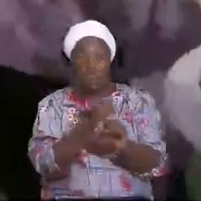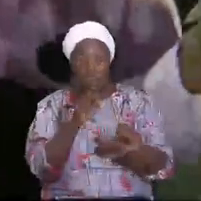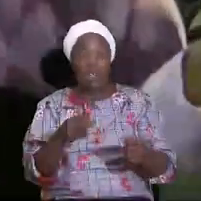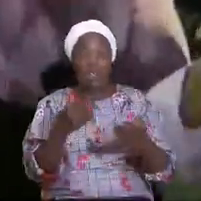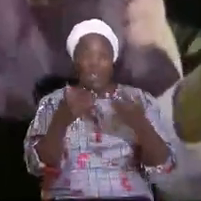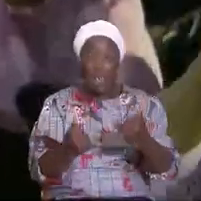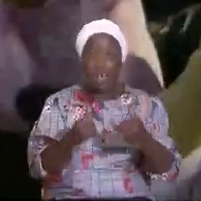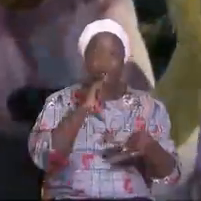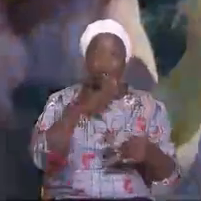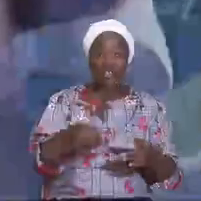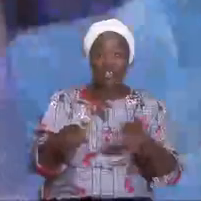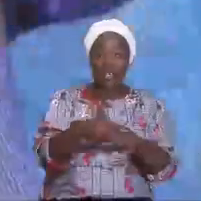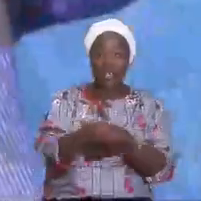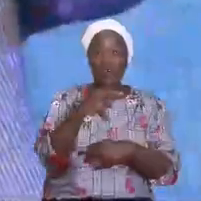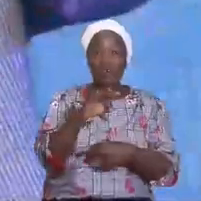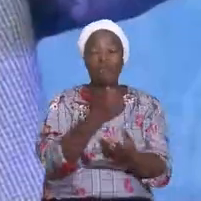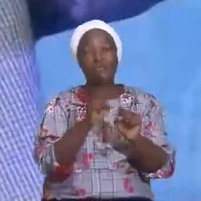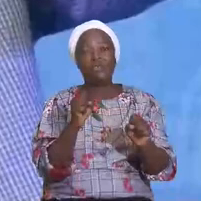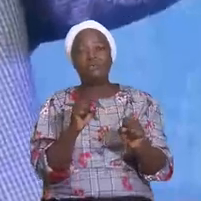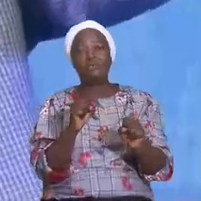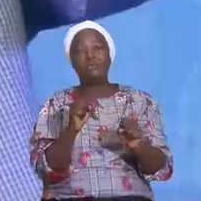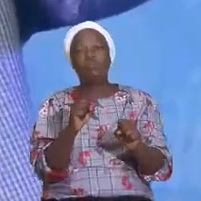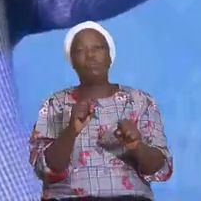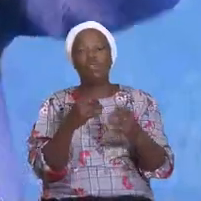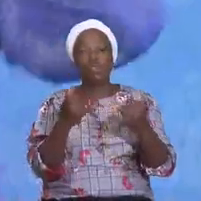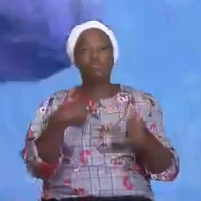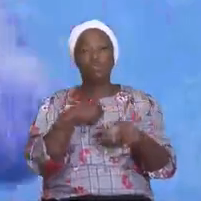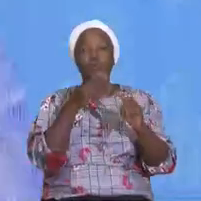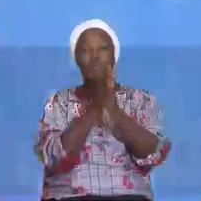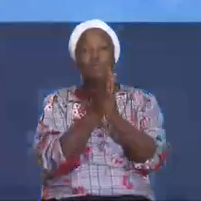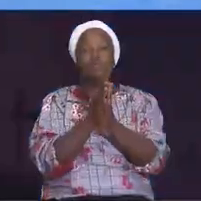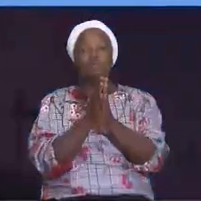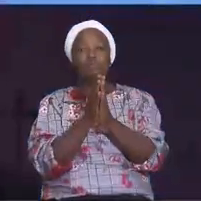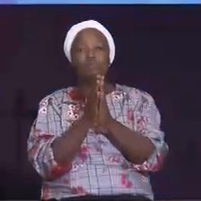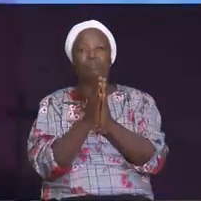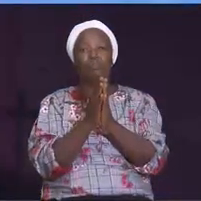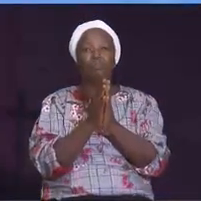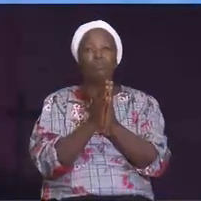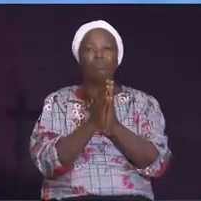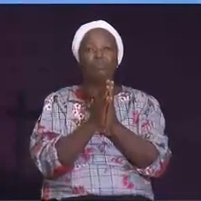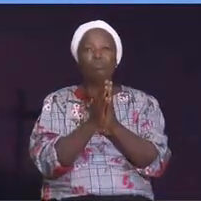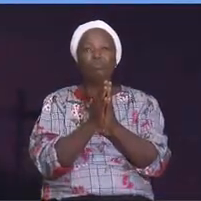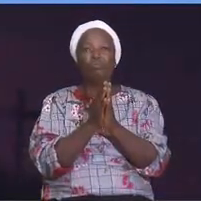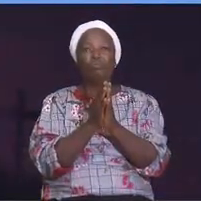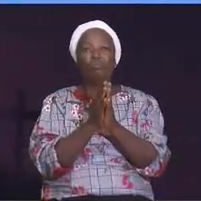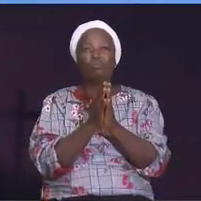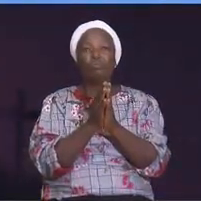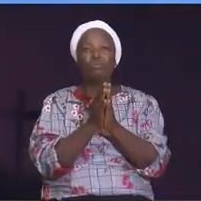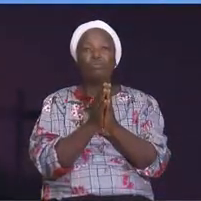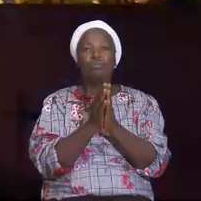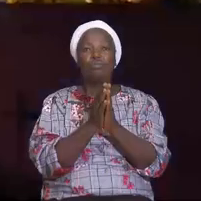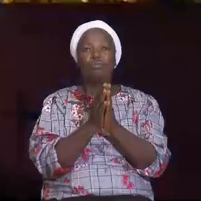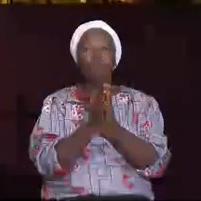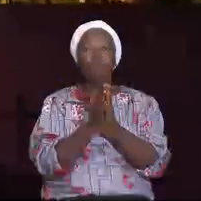Partout où tu es maintenant, c'est l'heure du salut. C'est maintenant le jour du salut. La tête